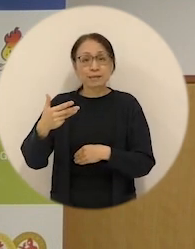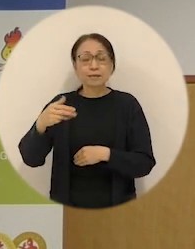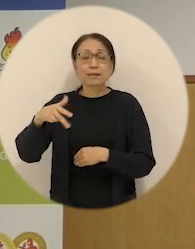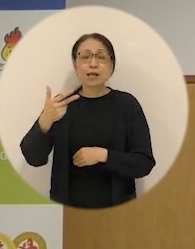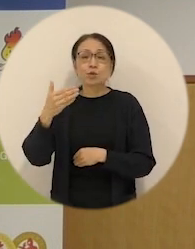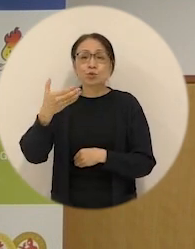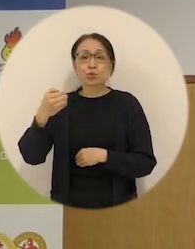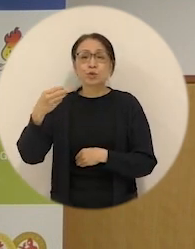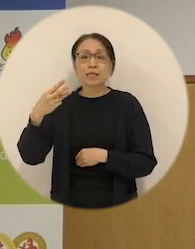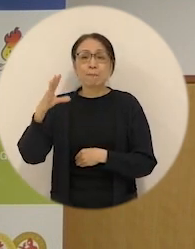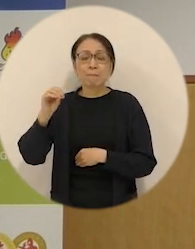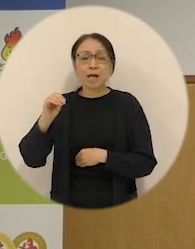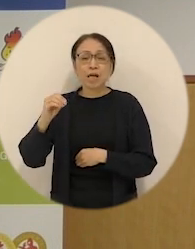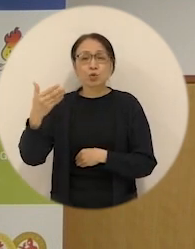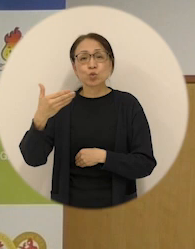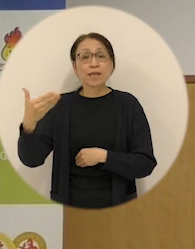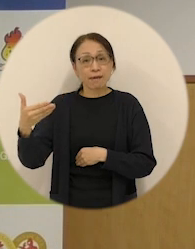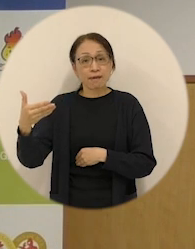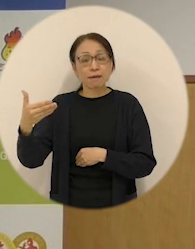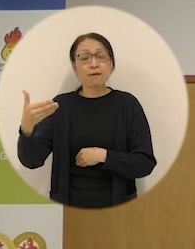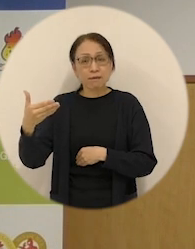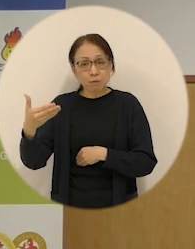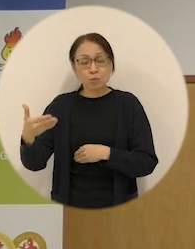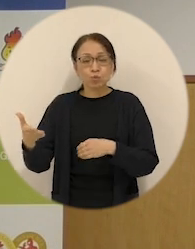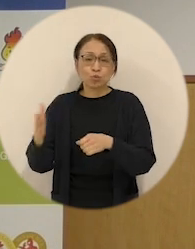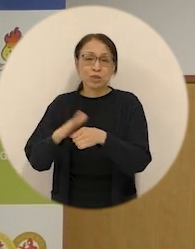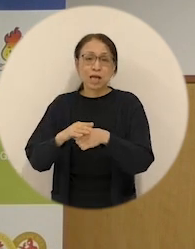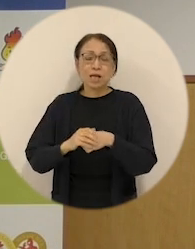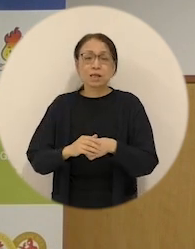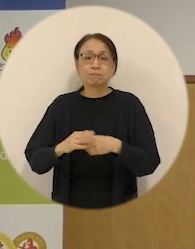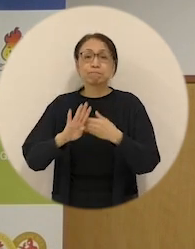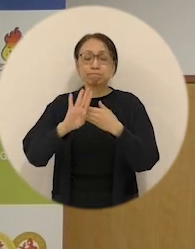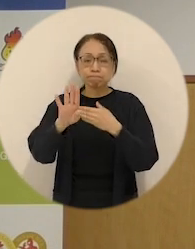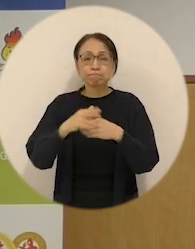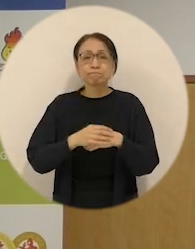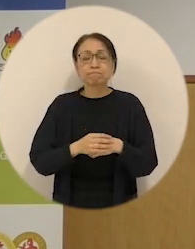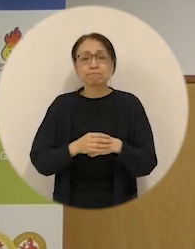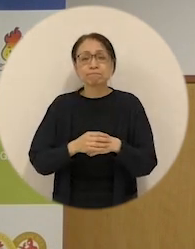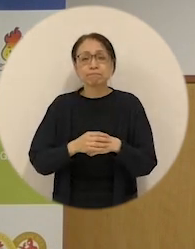万9000円の追加で、補正後の予算額は